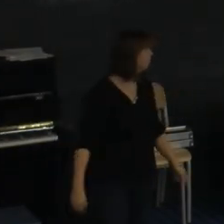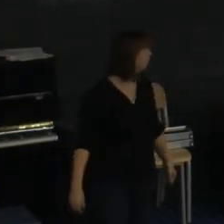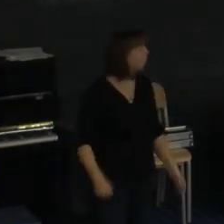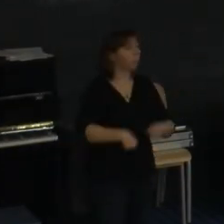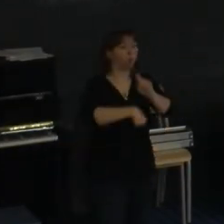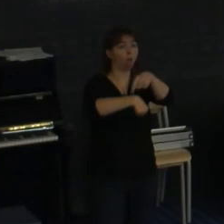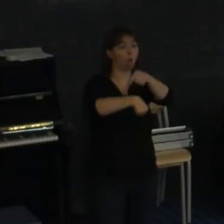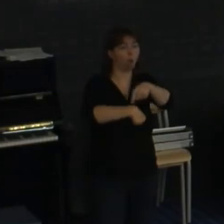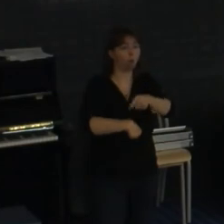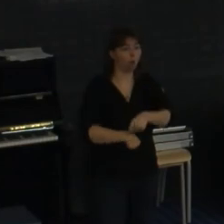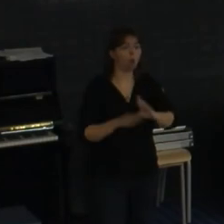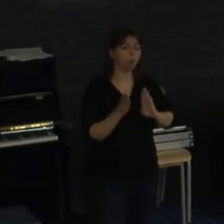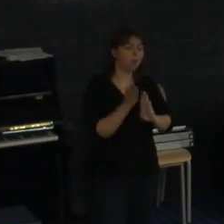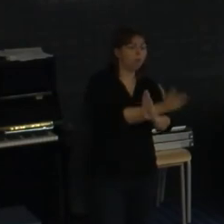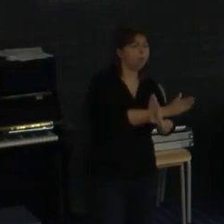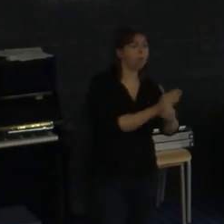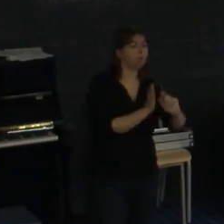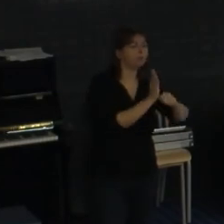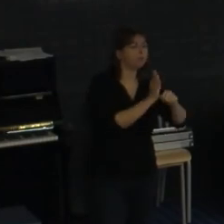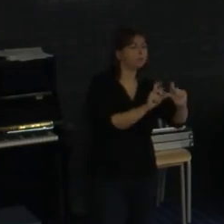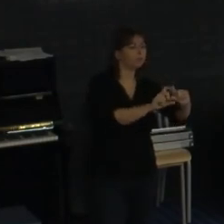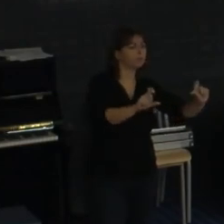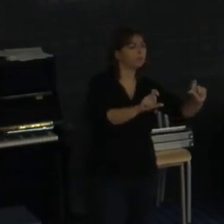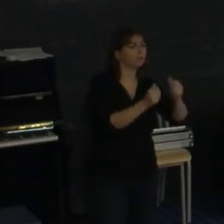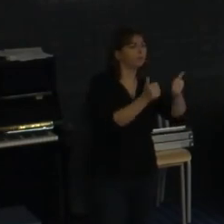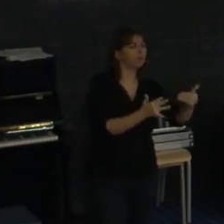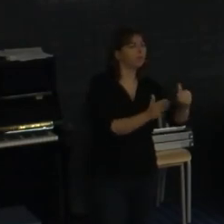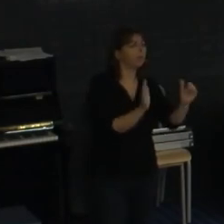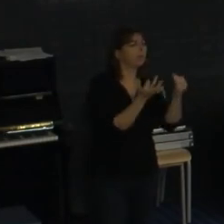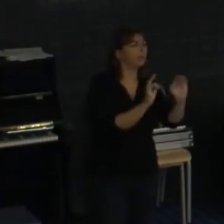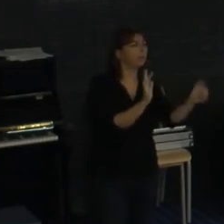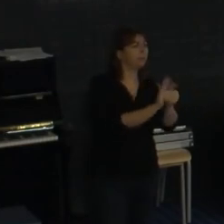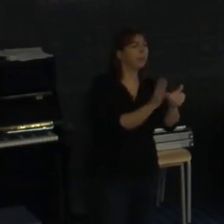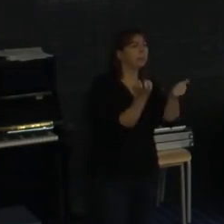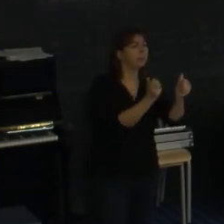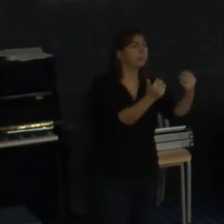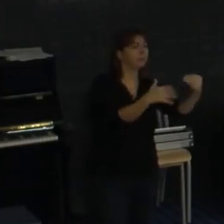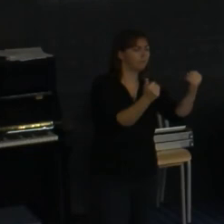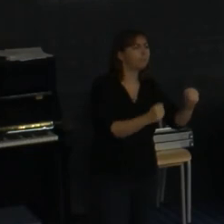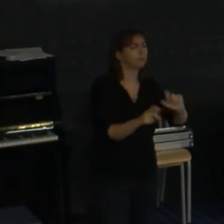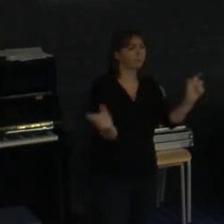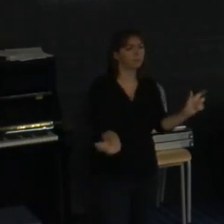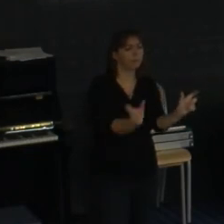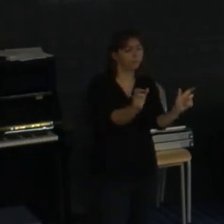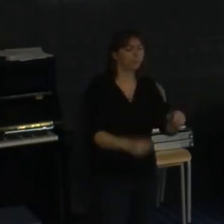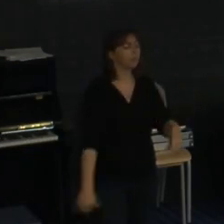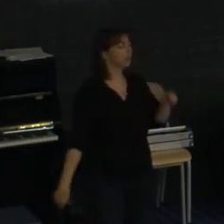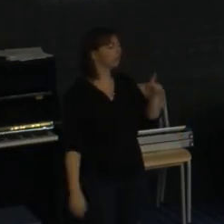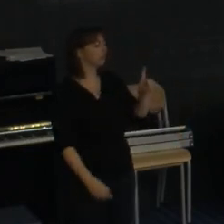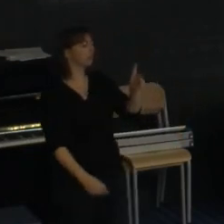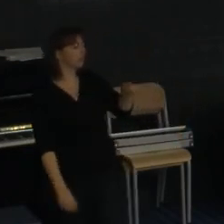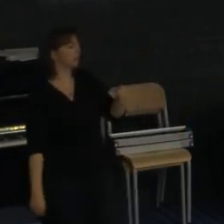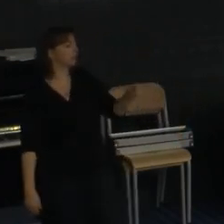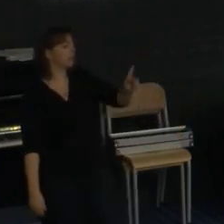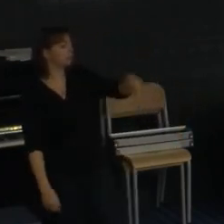identifiant qui est 10619. Ça va? Là, je vais lancer simplement GDB avec un -p. Le